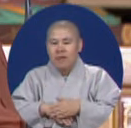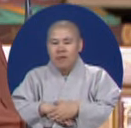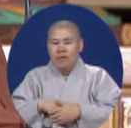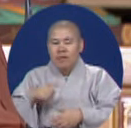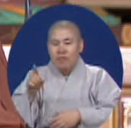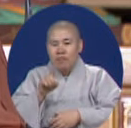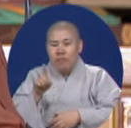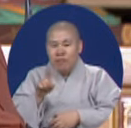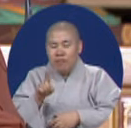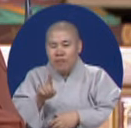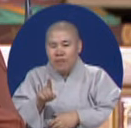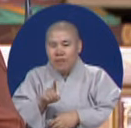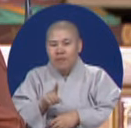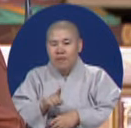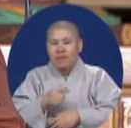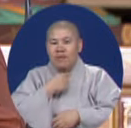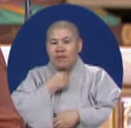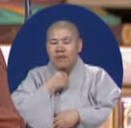뭘 원한다고 그랬지 아까?